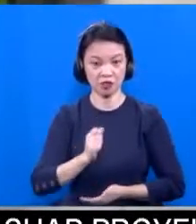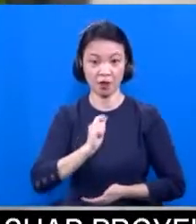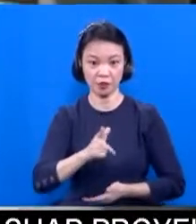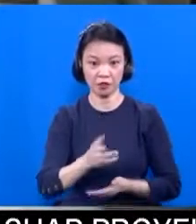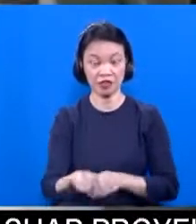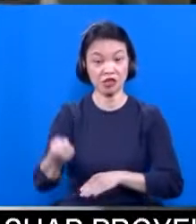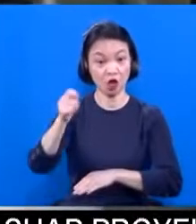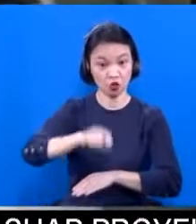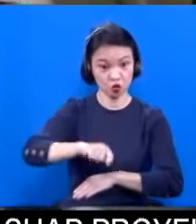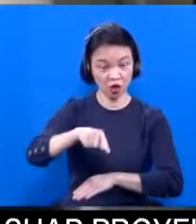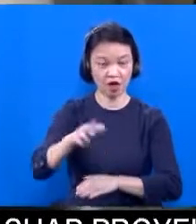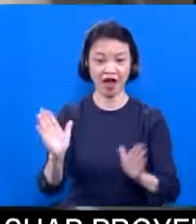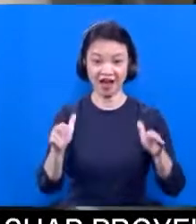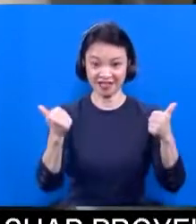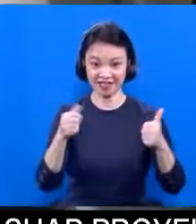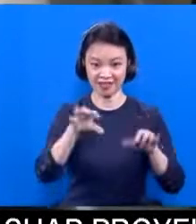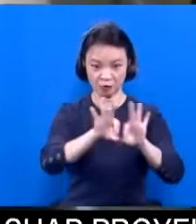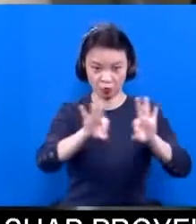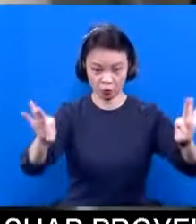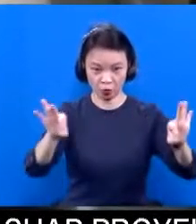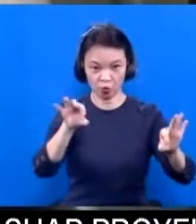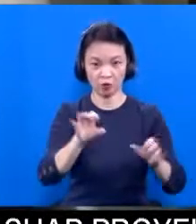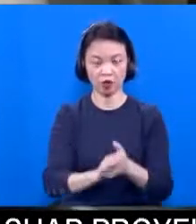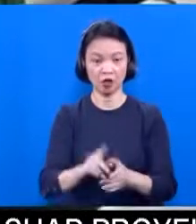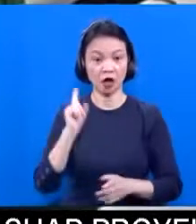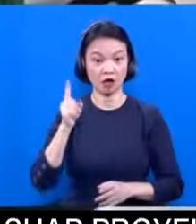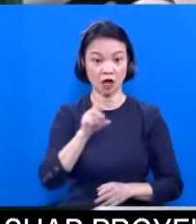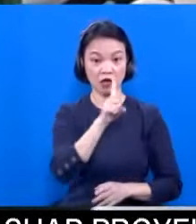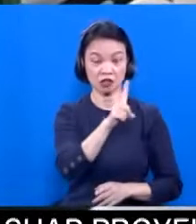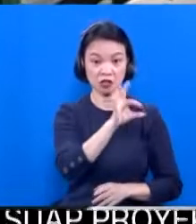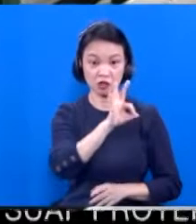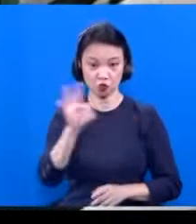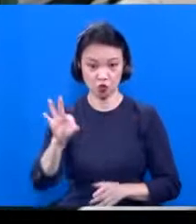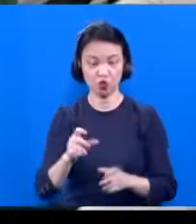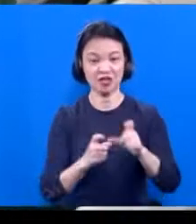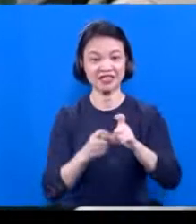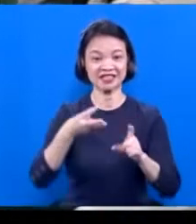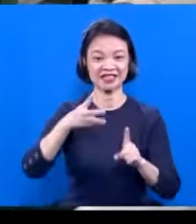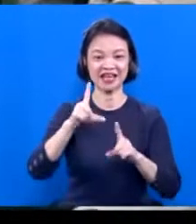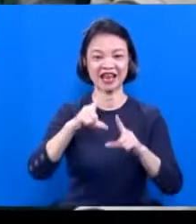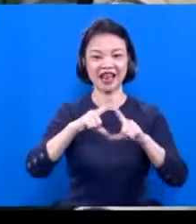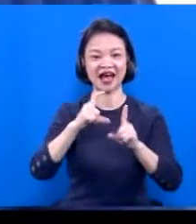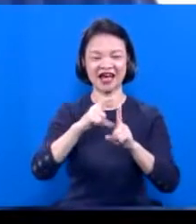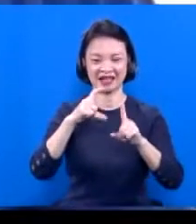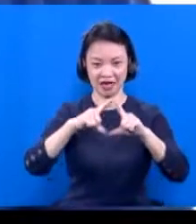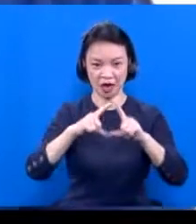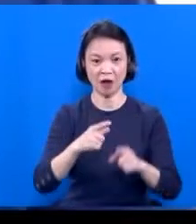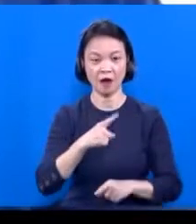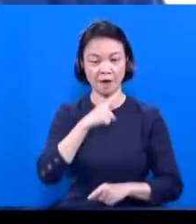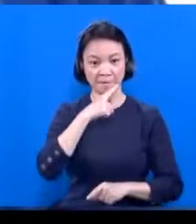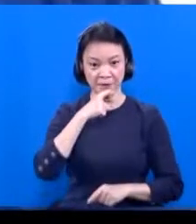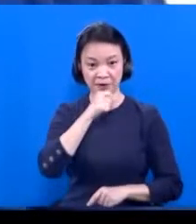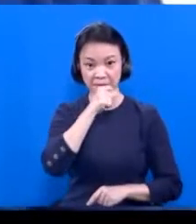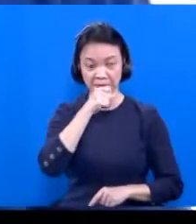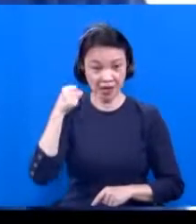hidroponik tersebut. Ada 1.000 lubang tanaman hidroponik untuk selada merah dan hijau yang dikembangkan di tempat ini. Sayur hidroponik